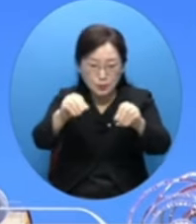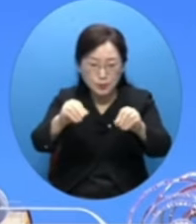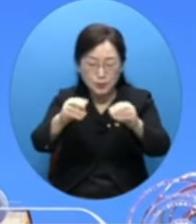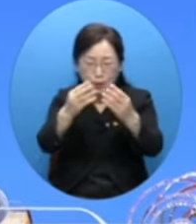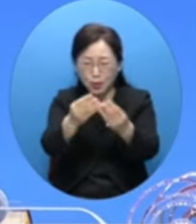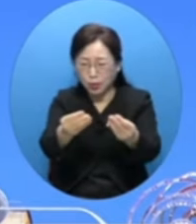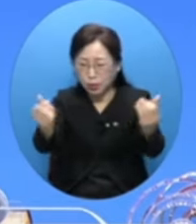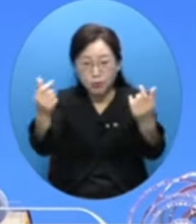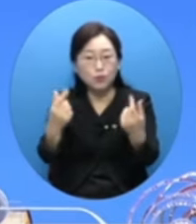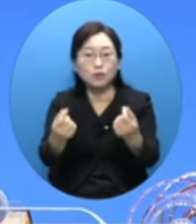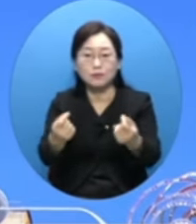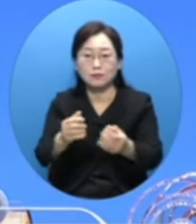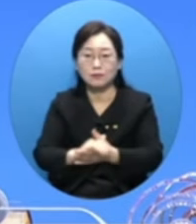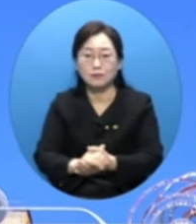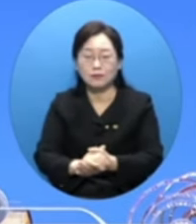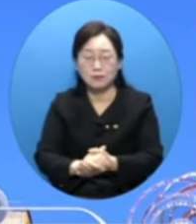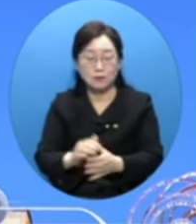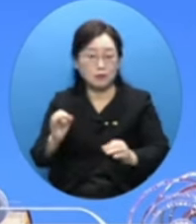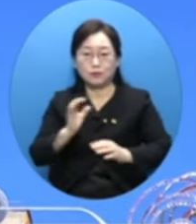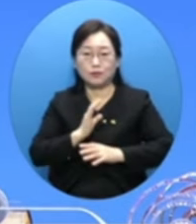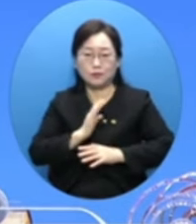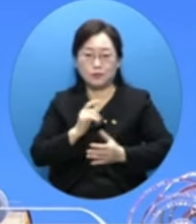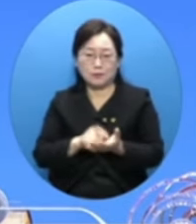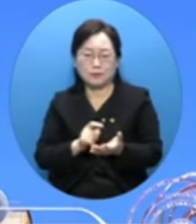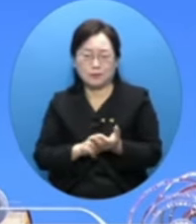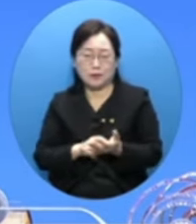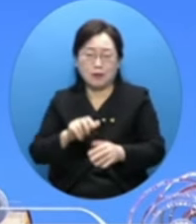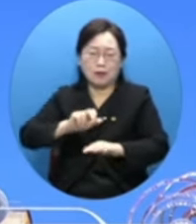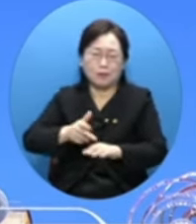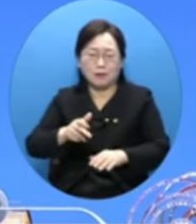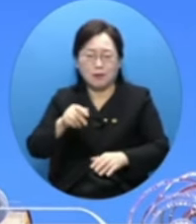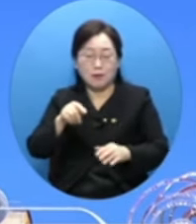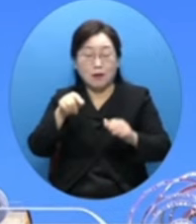있었는데 놀라서 급히 뛰어